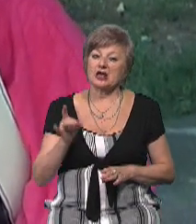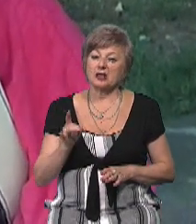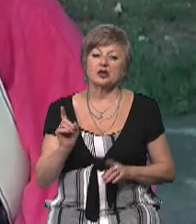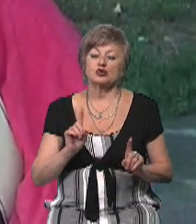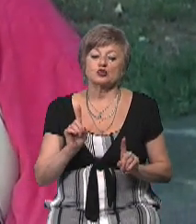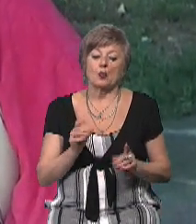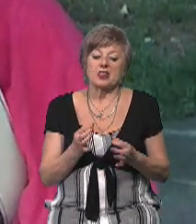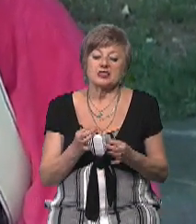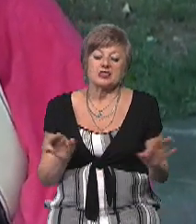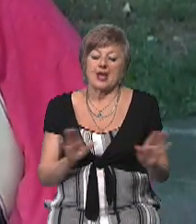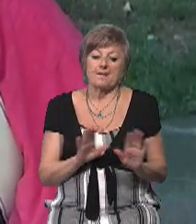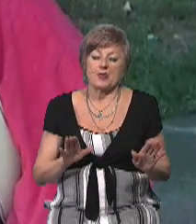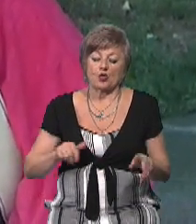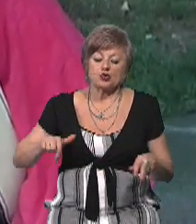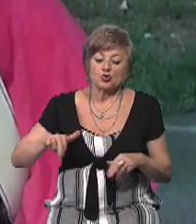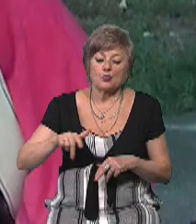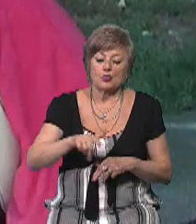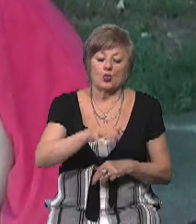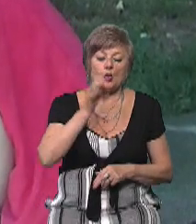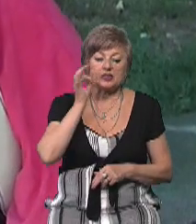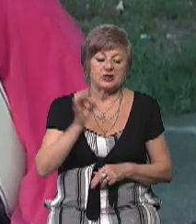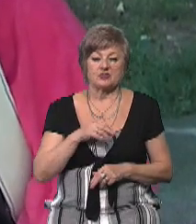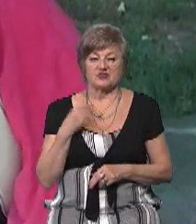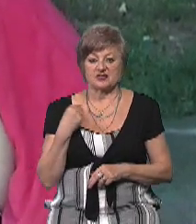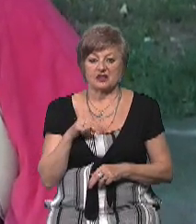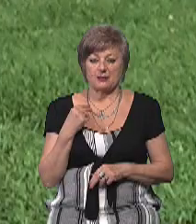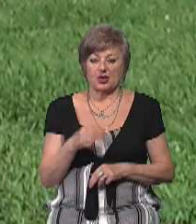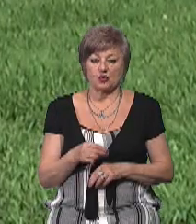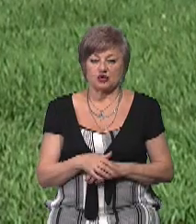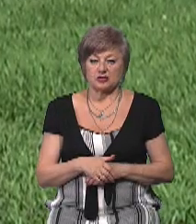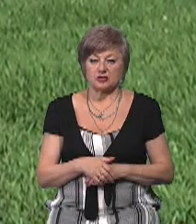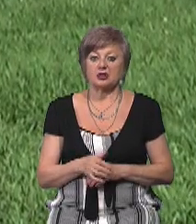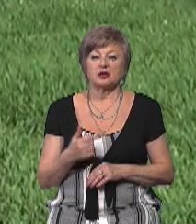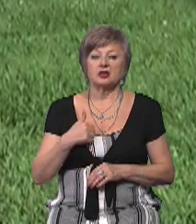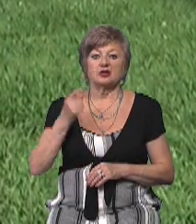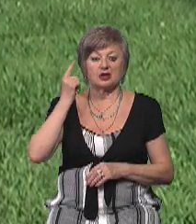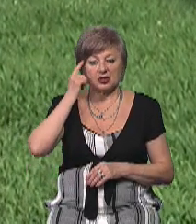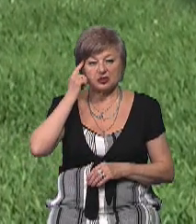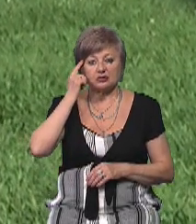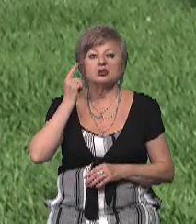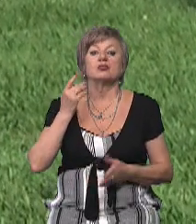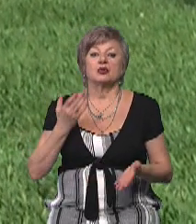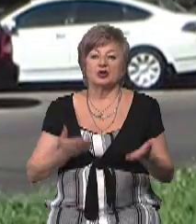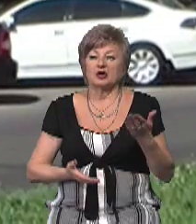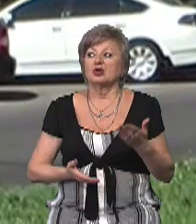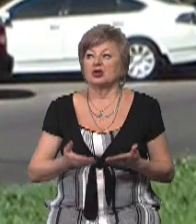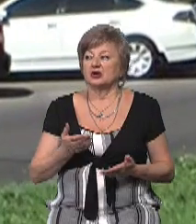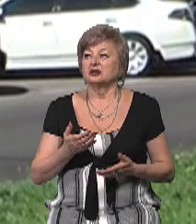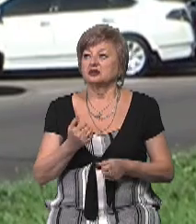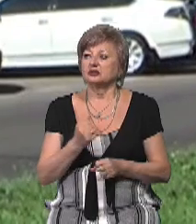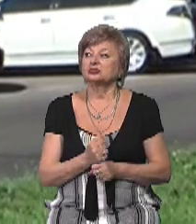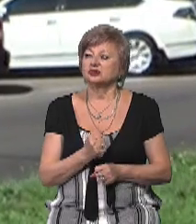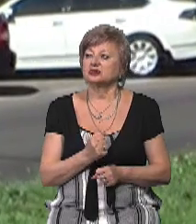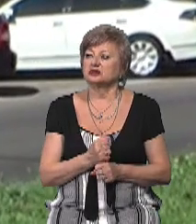не допустити прохід німців до Запоріжжя. Пройшли німці. Я думаю, що навряд чи це ми зробили. В будь-якому разі